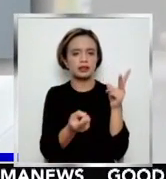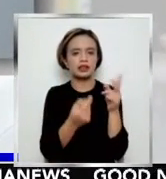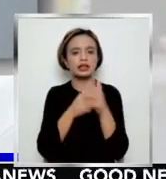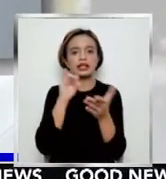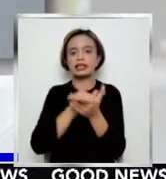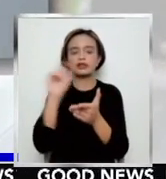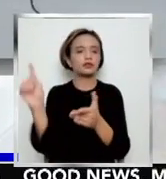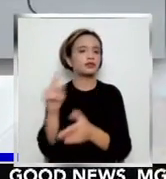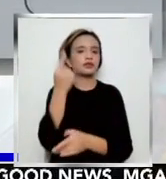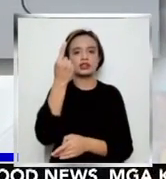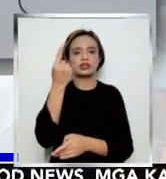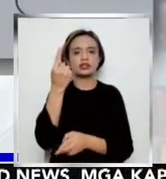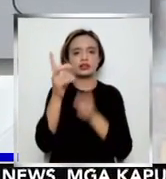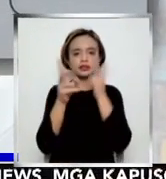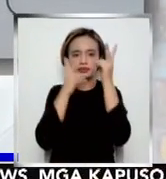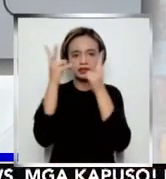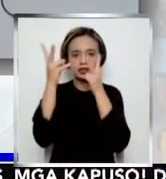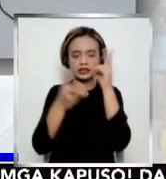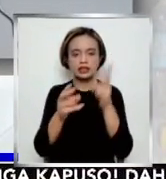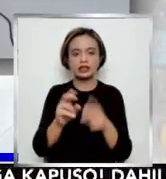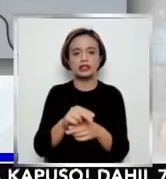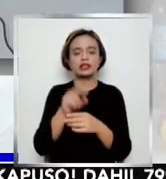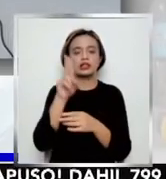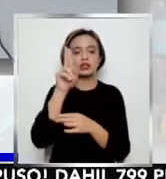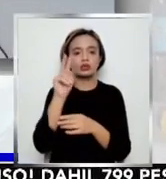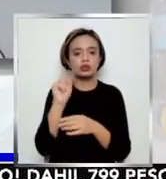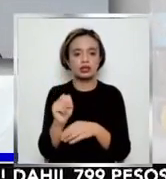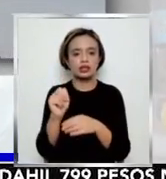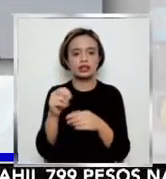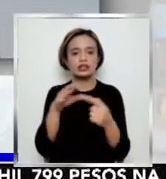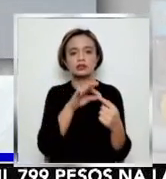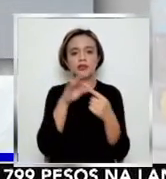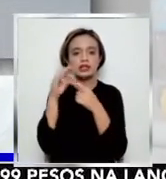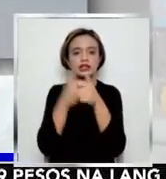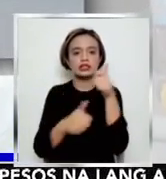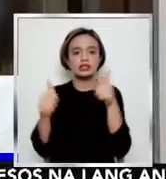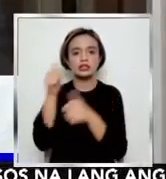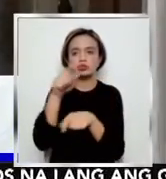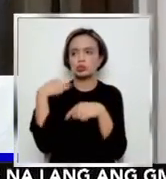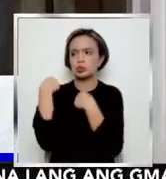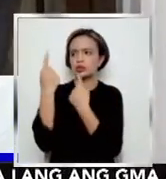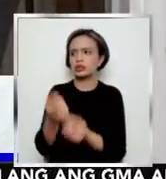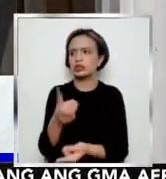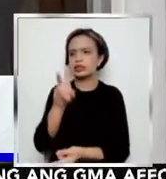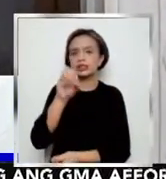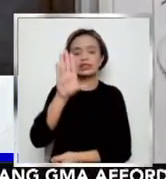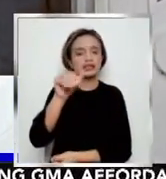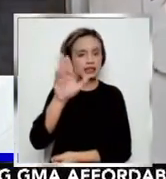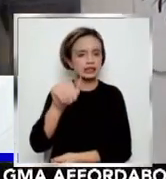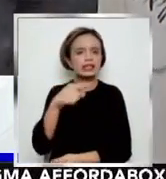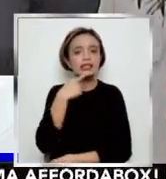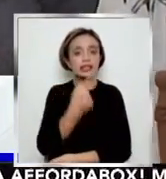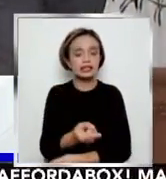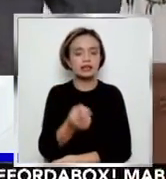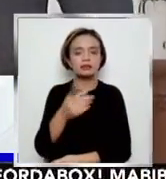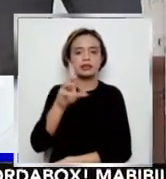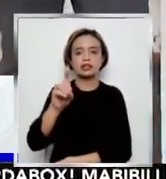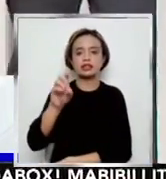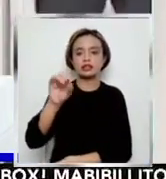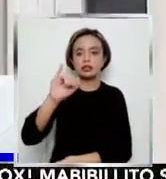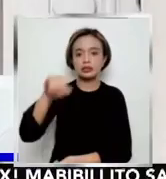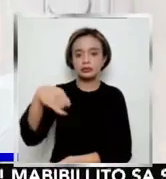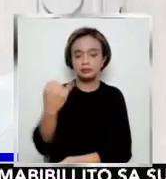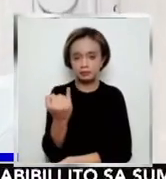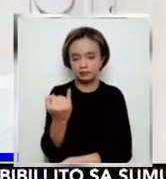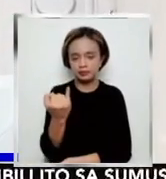visit ng isang UN Special Rapporteur mula pa noong 2015. Nauna nang sinabi ni Justice Secretary Boying Remulla